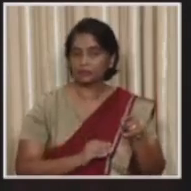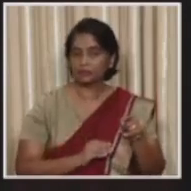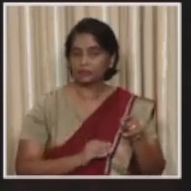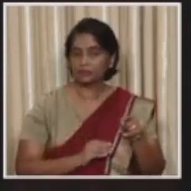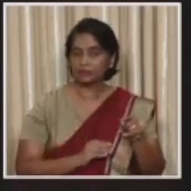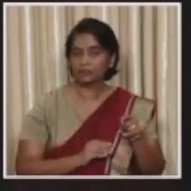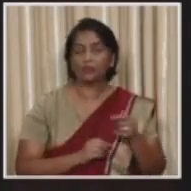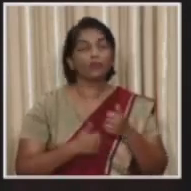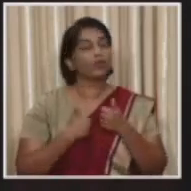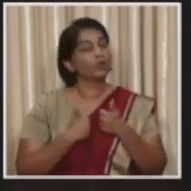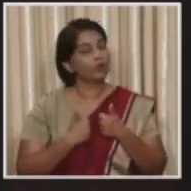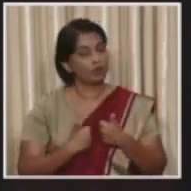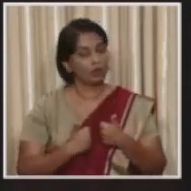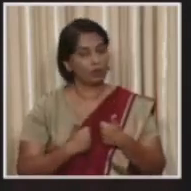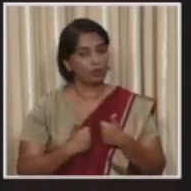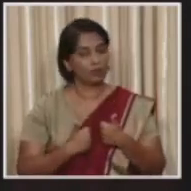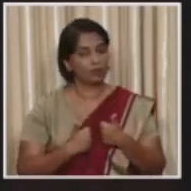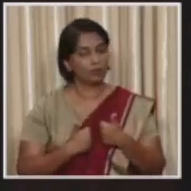හොඳ